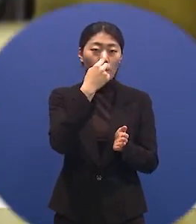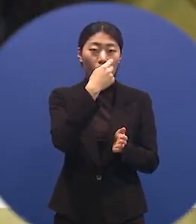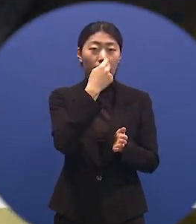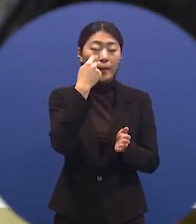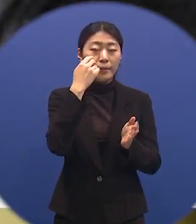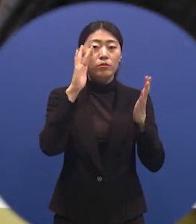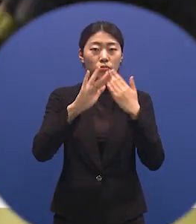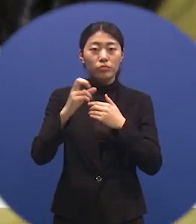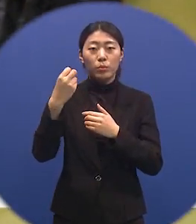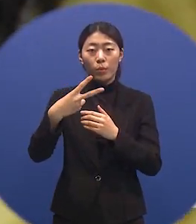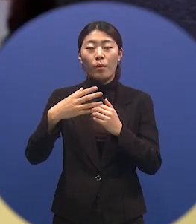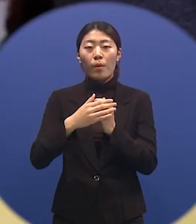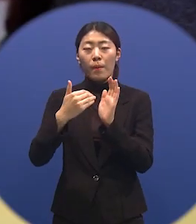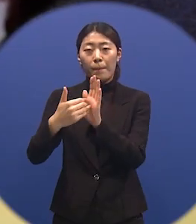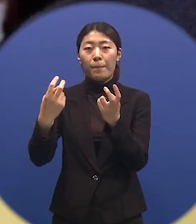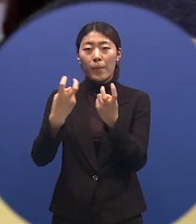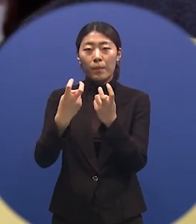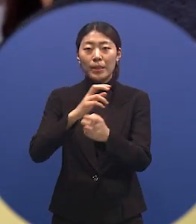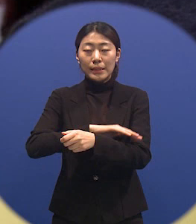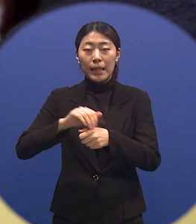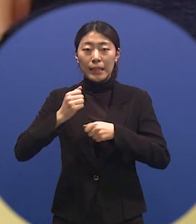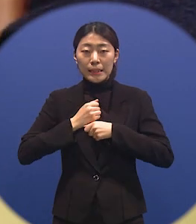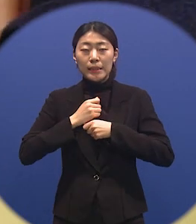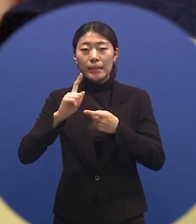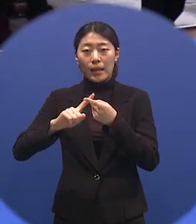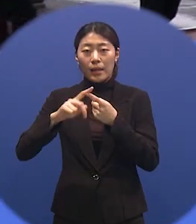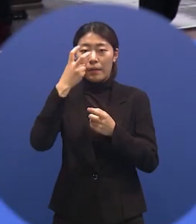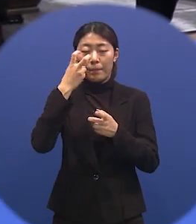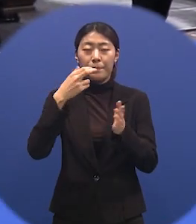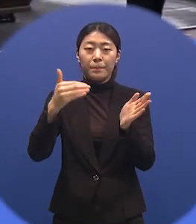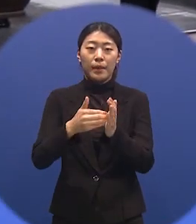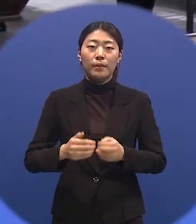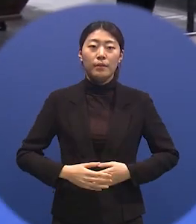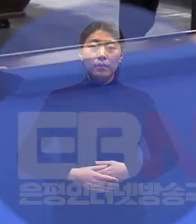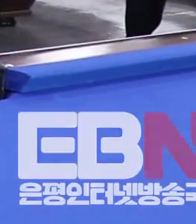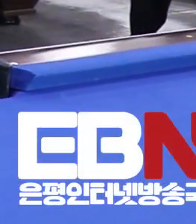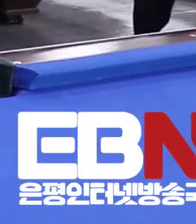감염 예방을 위한 매뉴얼이 잘 지켜지고 있는지 점검하는 시간을 가졌습니다.